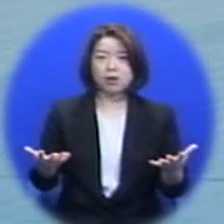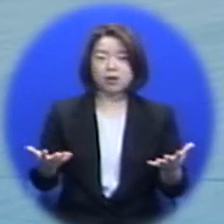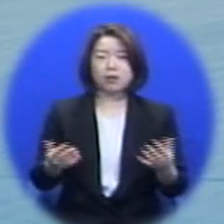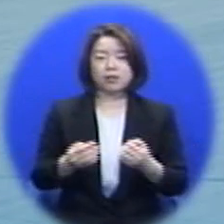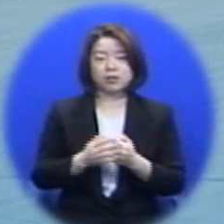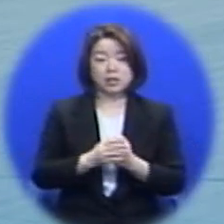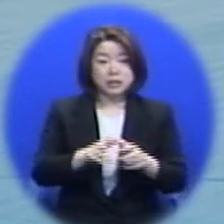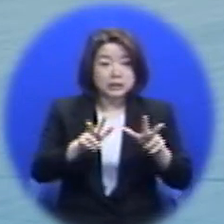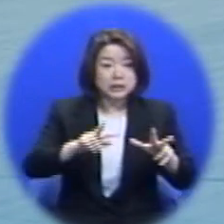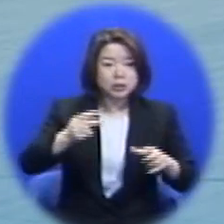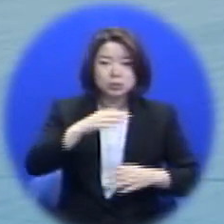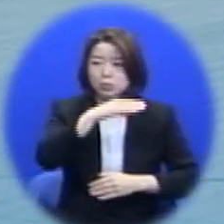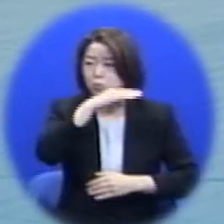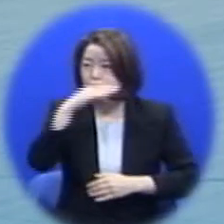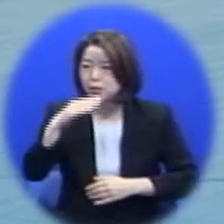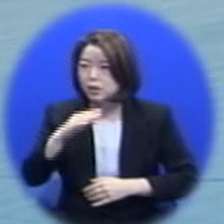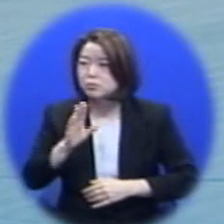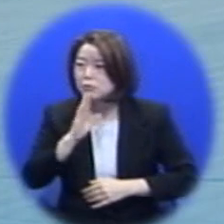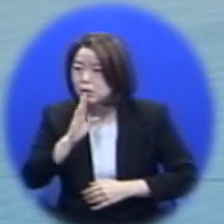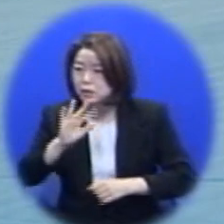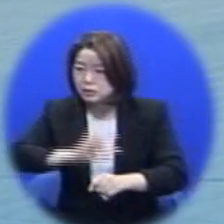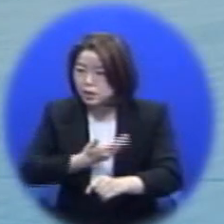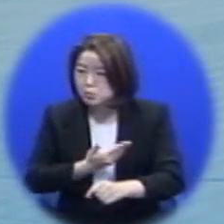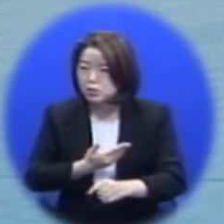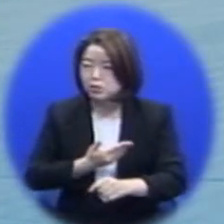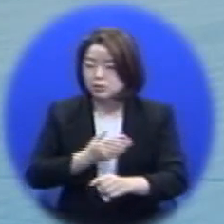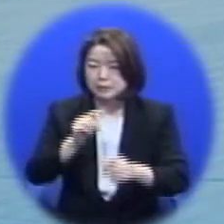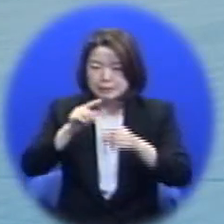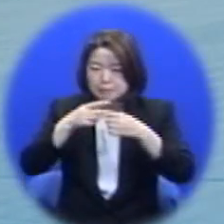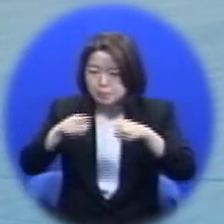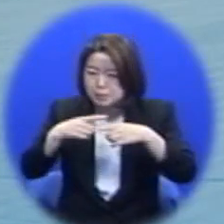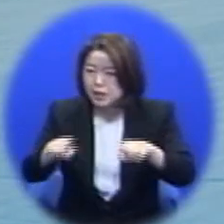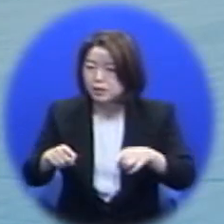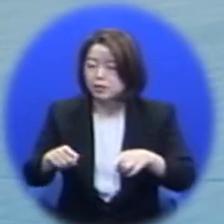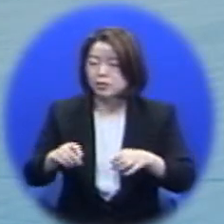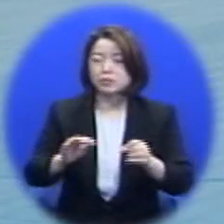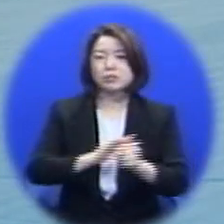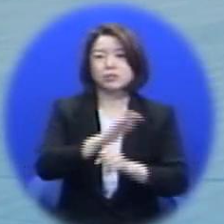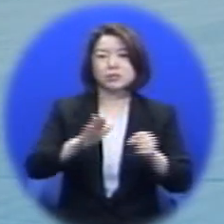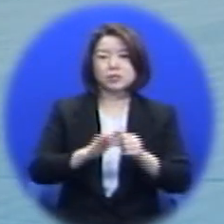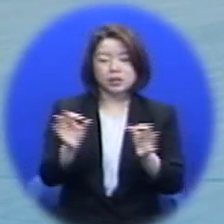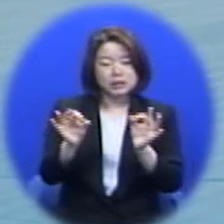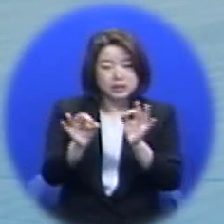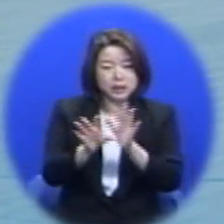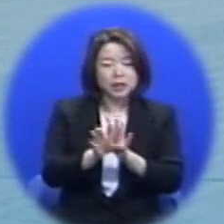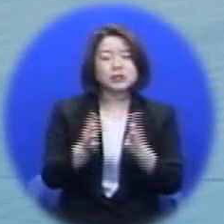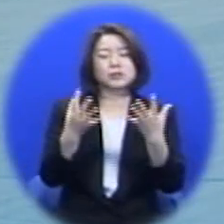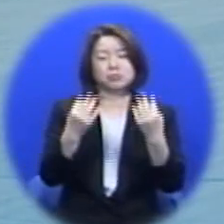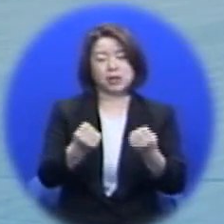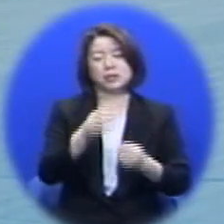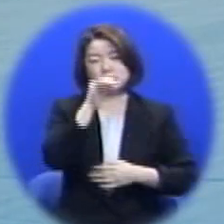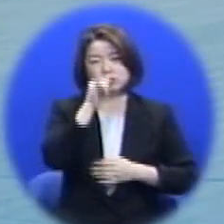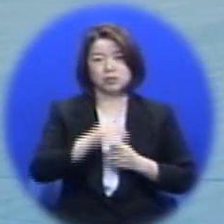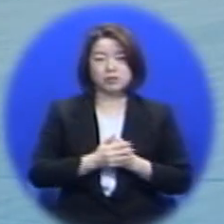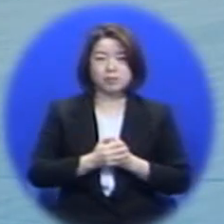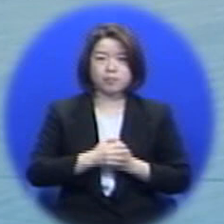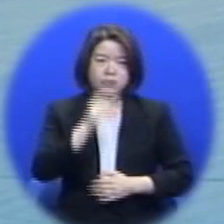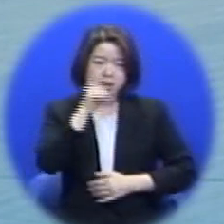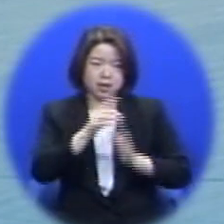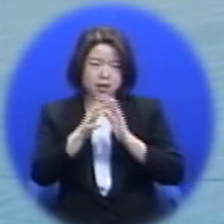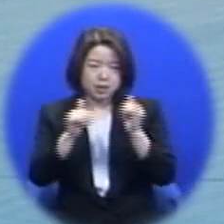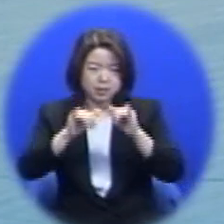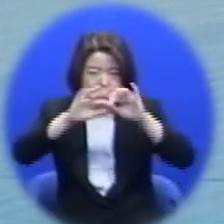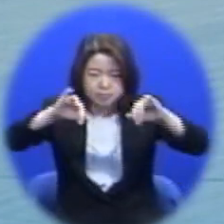지금도 옳고 그런 거 따지다가 정작 사랑을 잃어버린 이들이 많습니다. 악한 자를 구별해내야